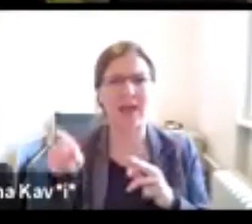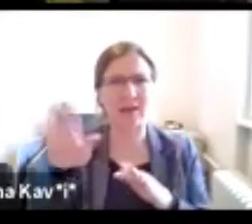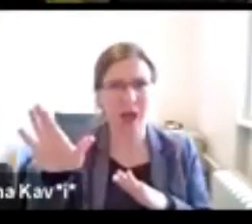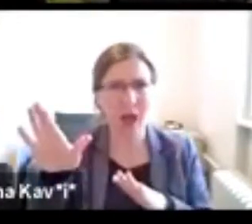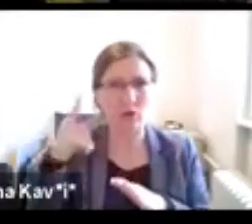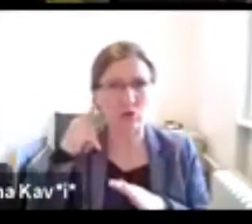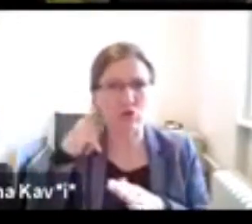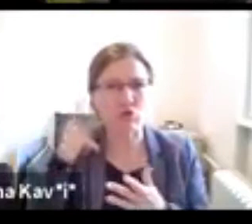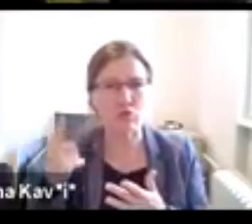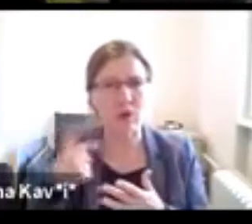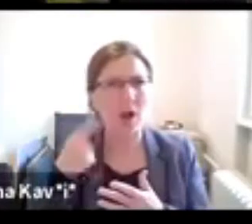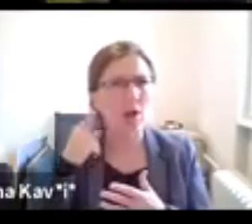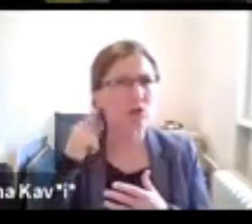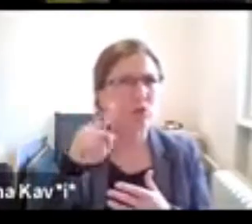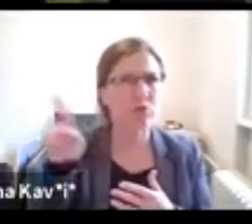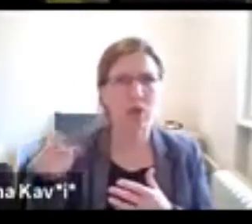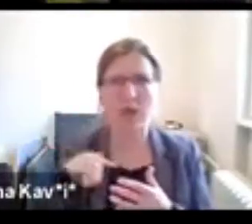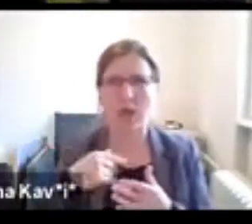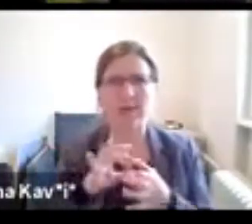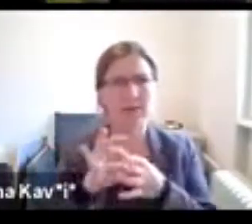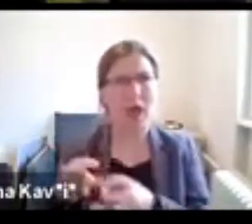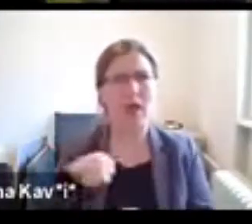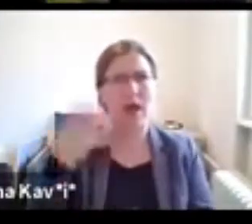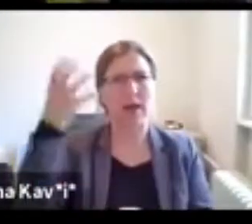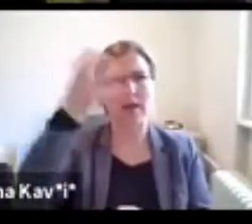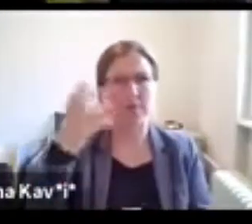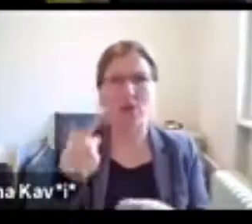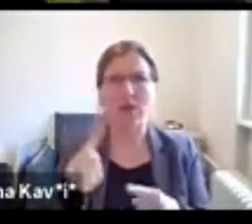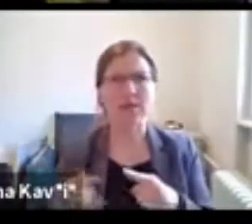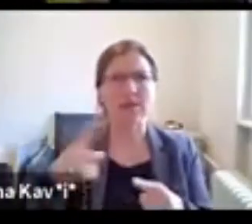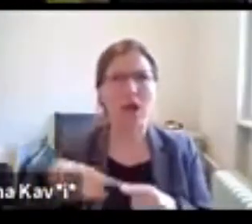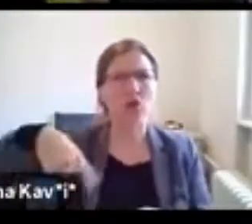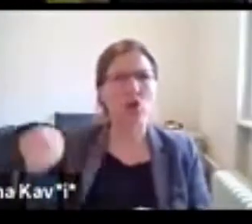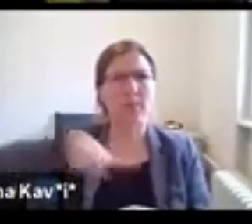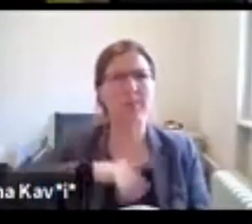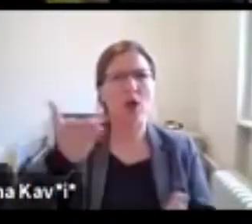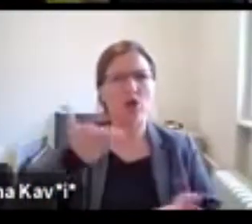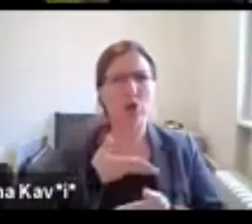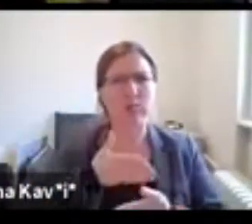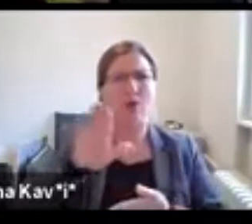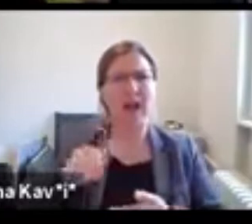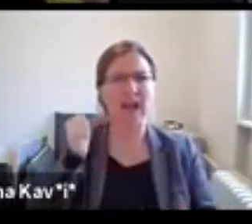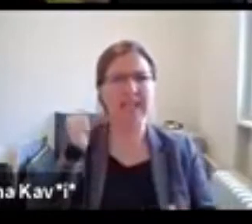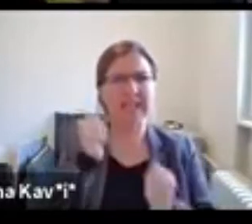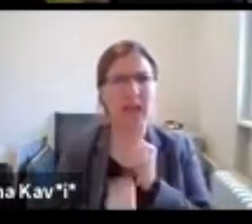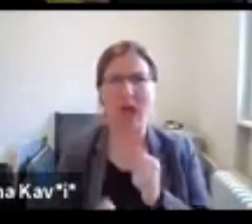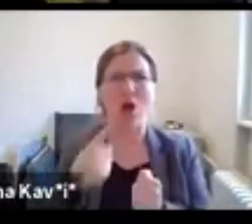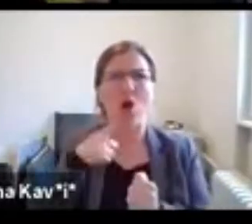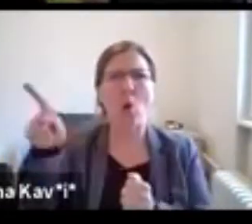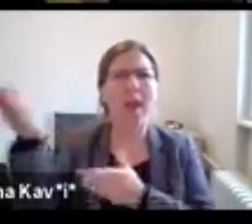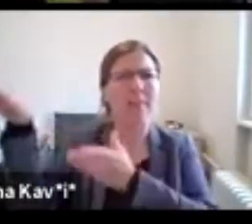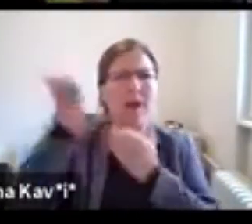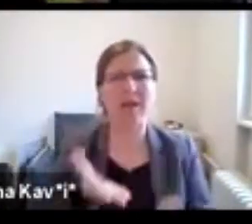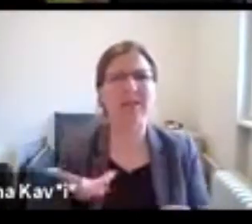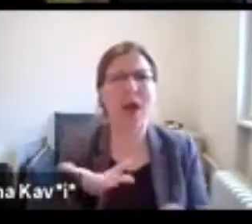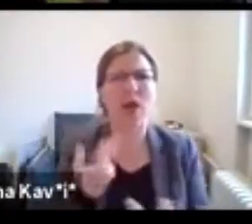Bože, tko je to zlo donio na zemlju, da čitav svijet bacio temperaturu, bacio brigu, bacio